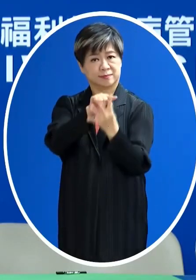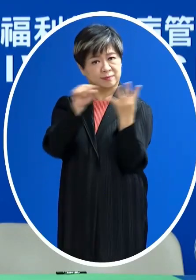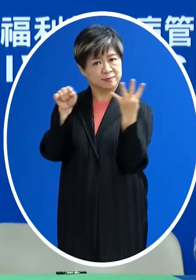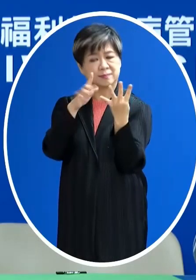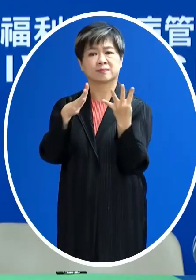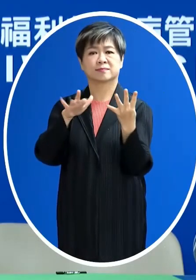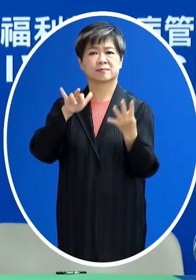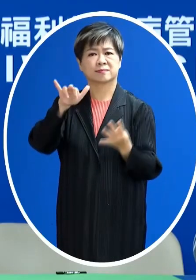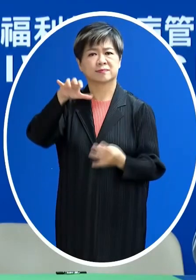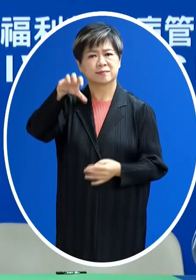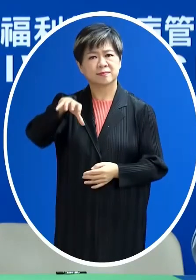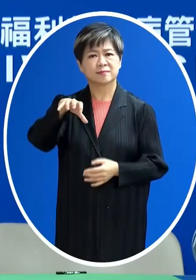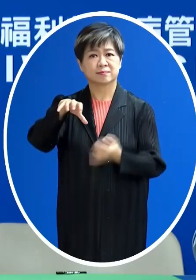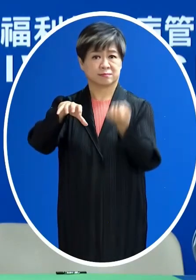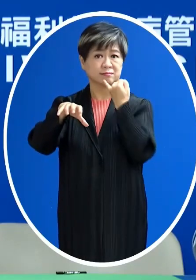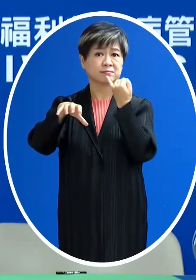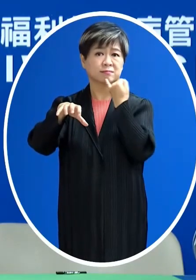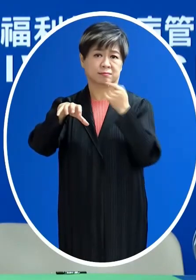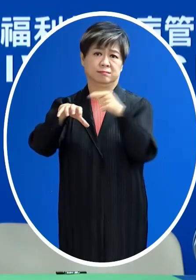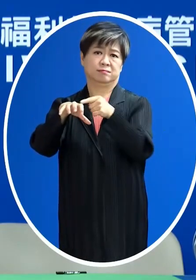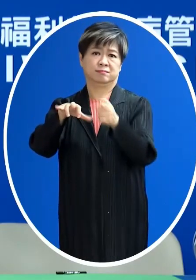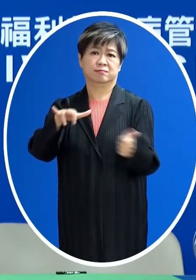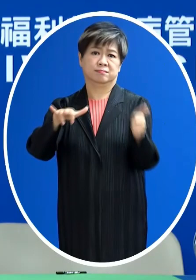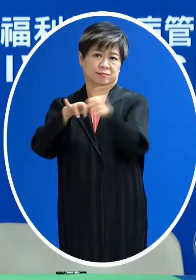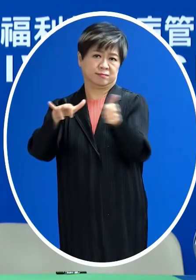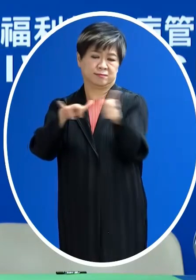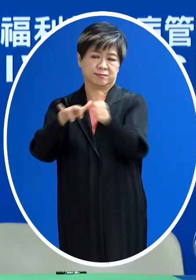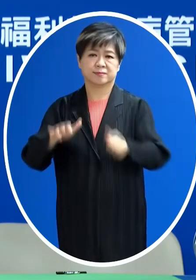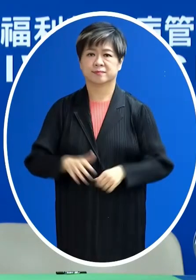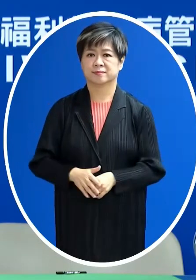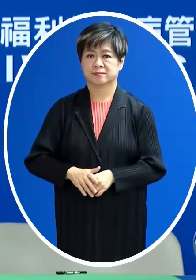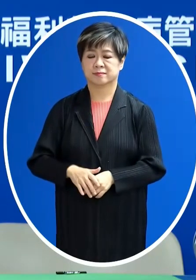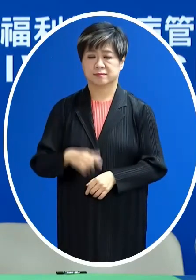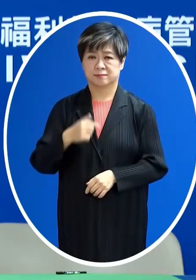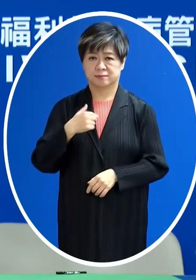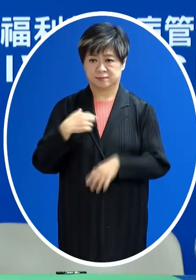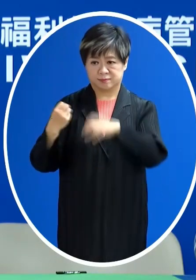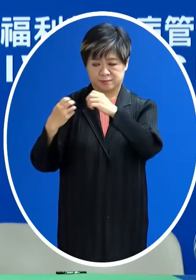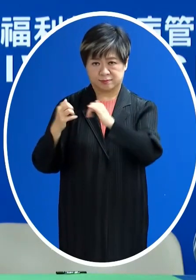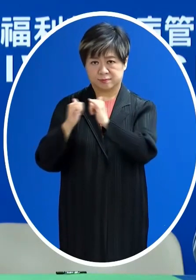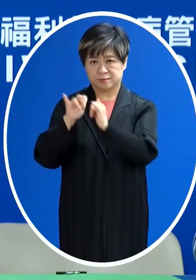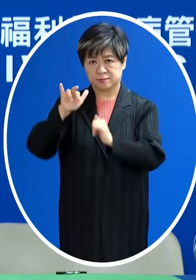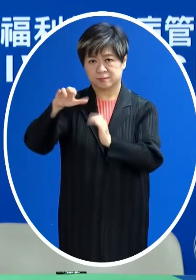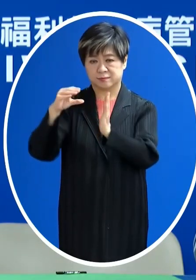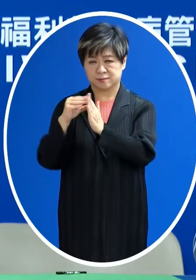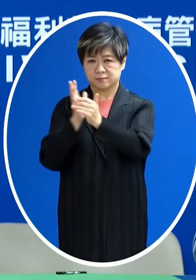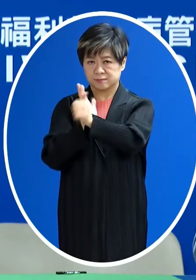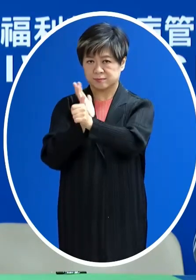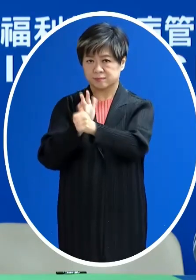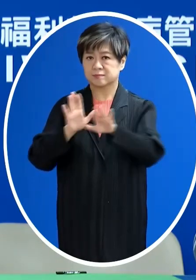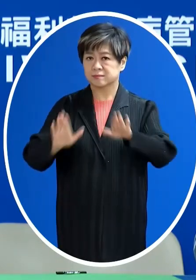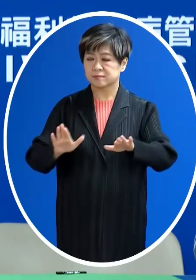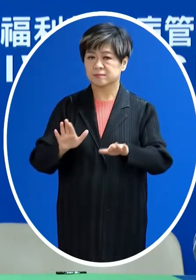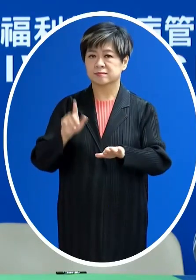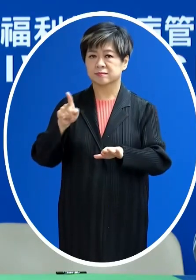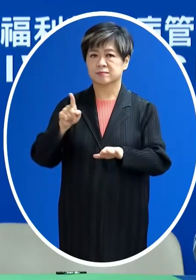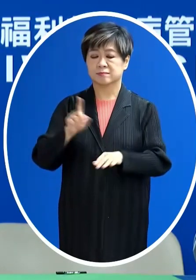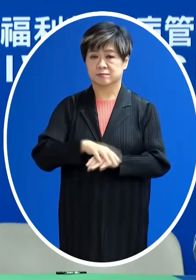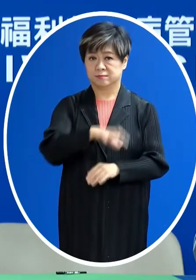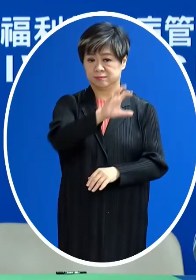的机场都是有开放的，那我们跟民航局所查证的资料，现在都